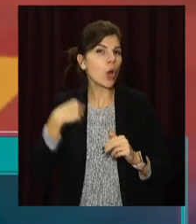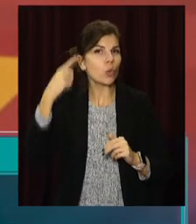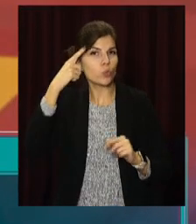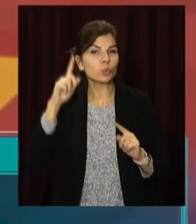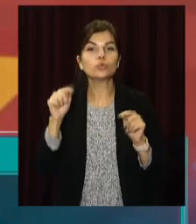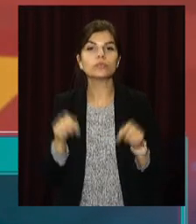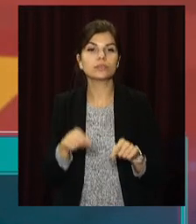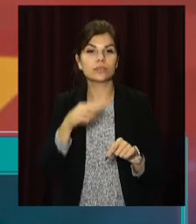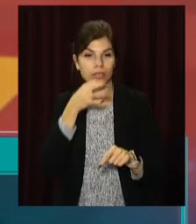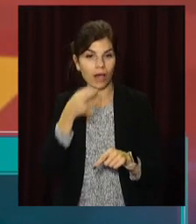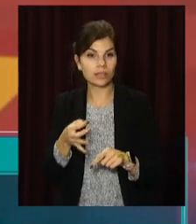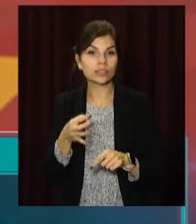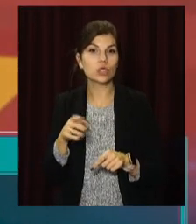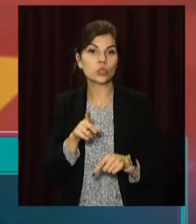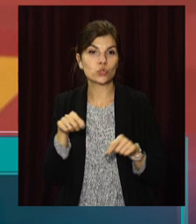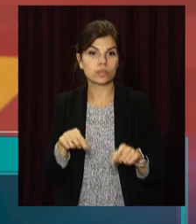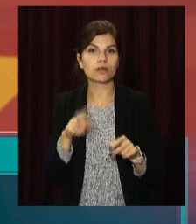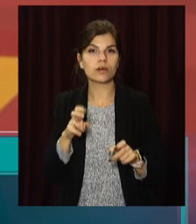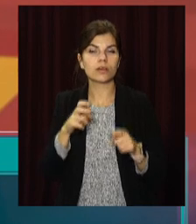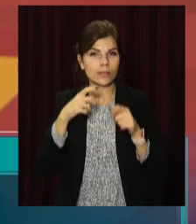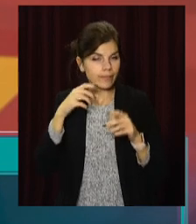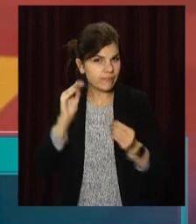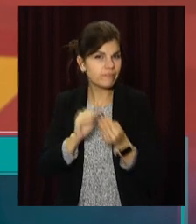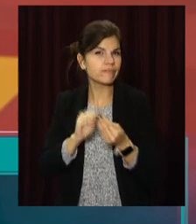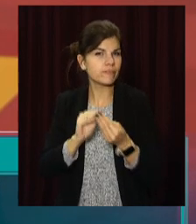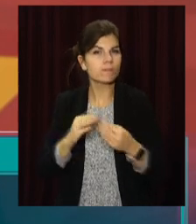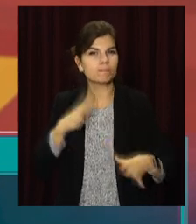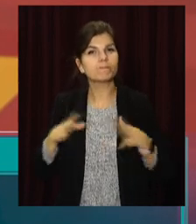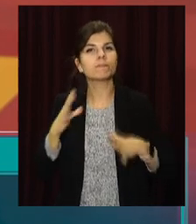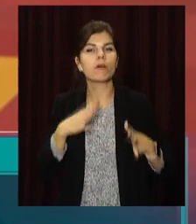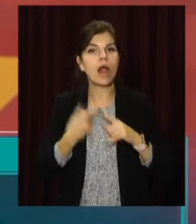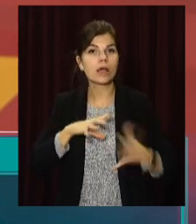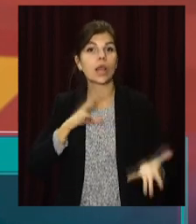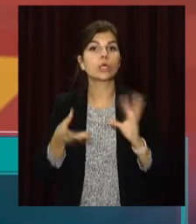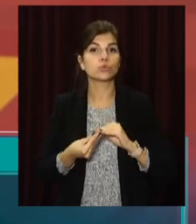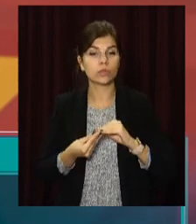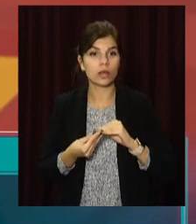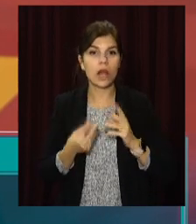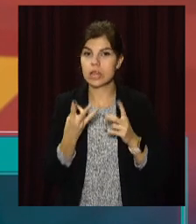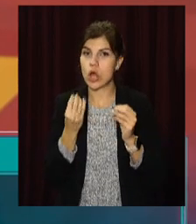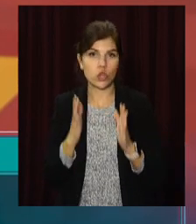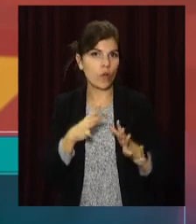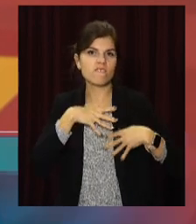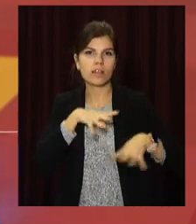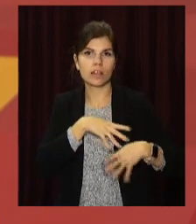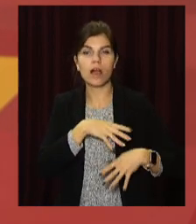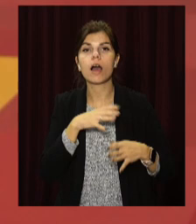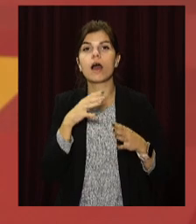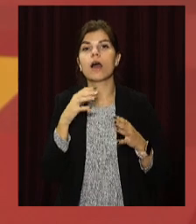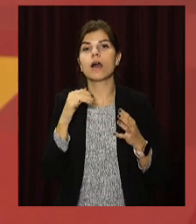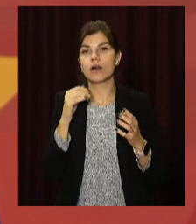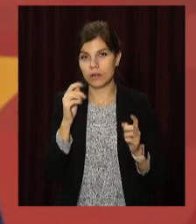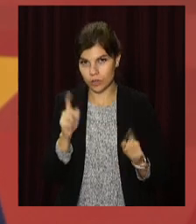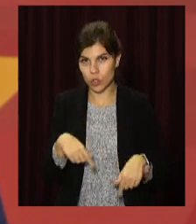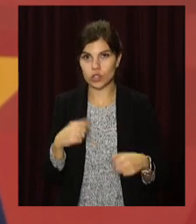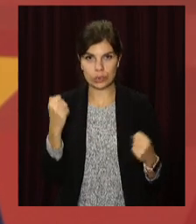сказується, я так вважаю, що системний підхід. І я думаю, от ці результати не тільки ветеранські, а й серед